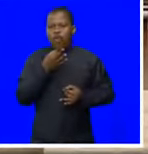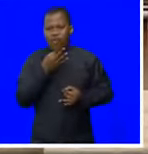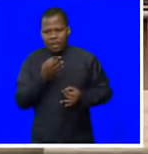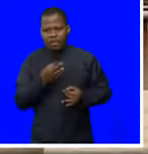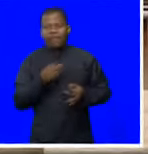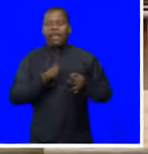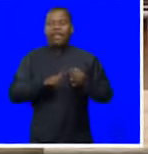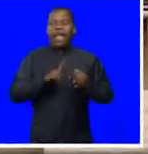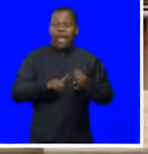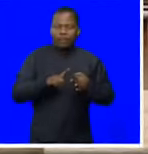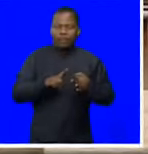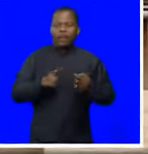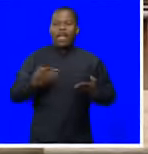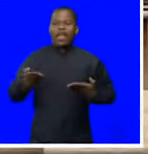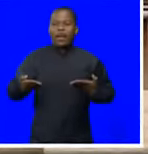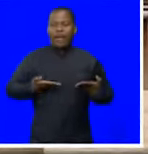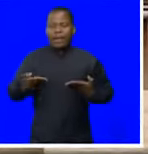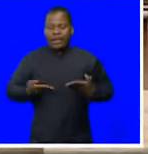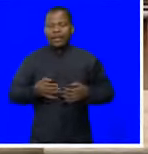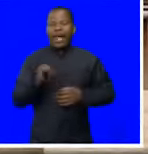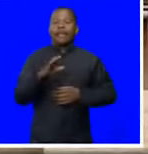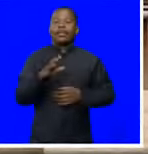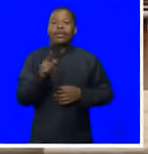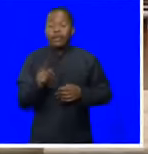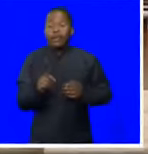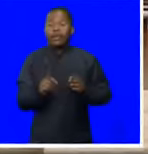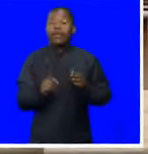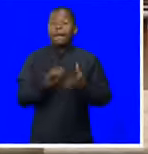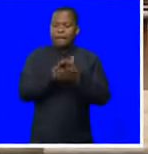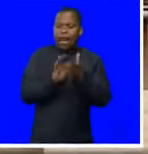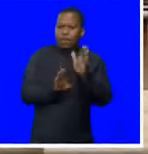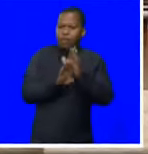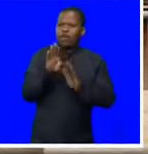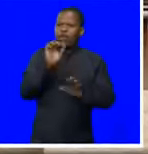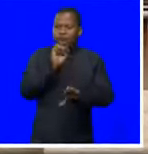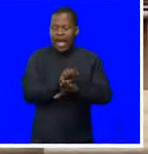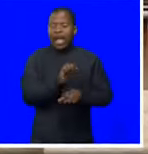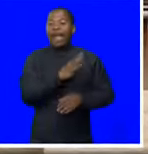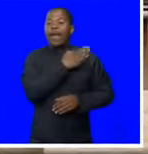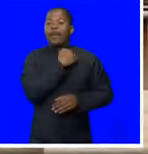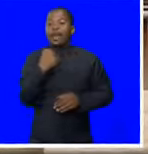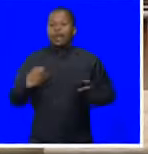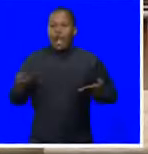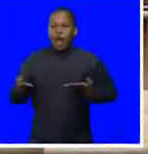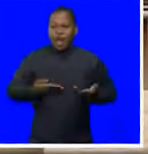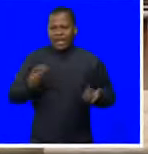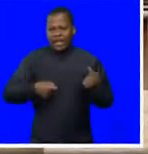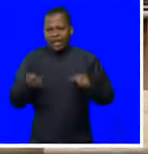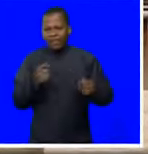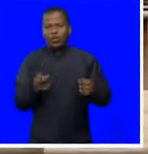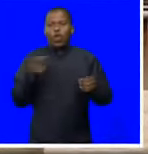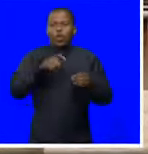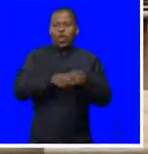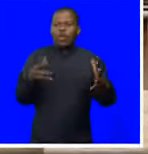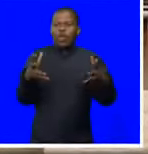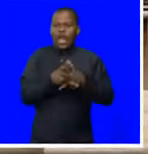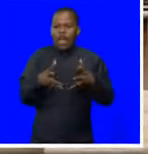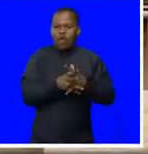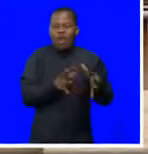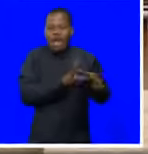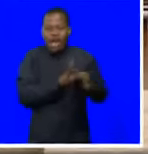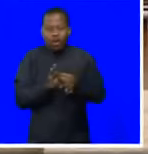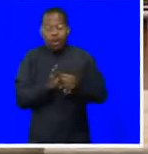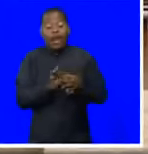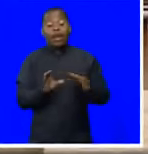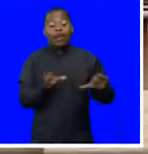business noma nete kubambisana kuthe chwephesha intuna khumalo ke ihlangene nasihlalo wenhlangano yetemithi iGlobal Pharmaceutical Group